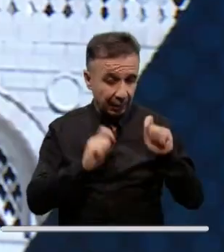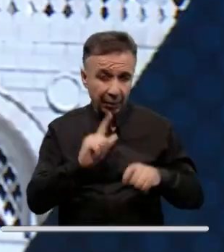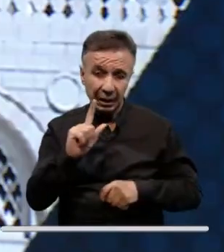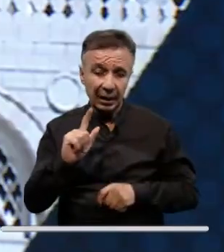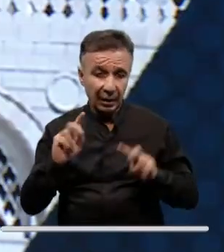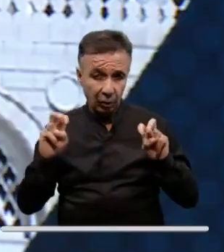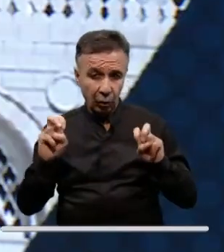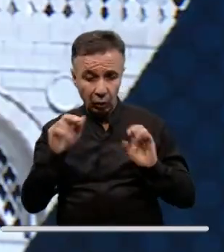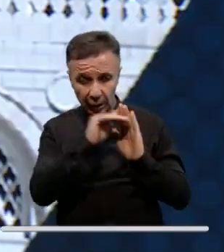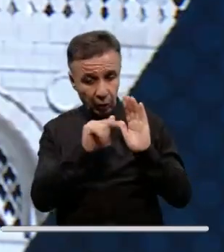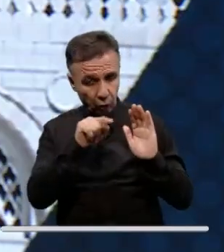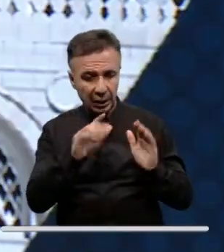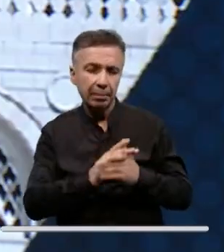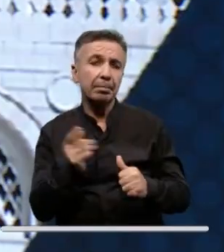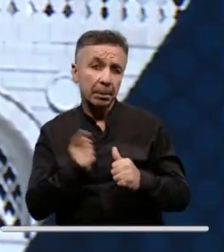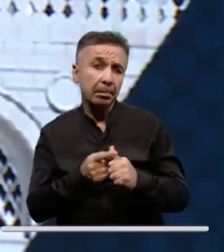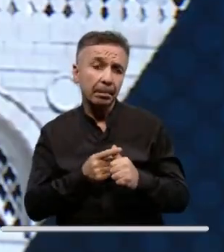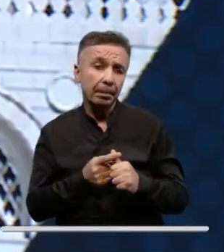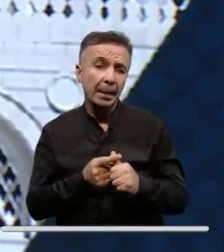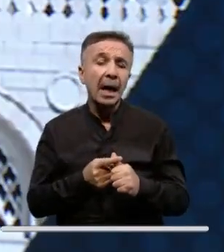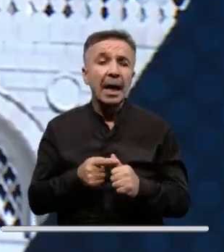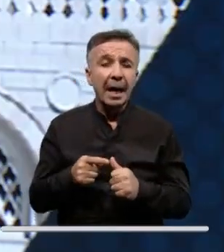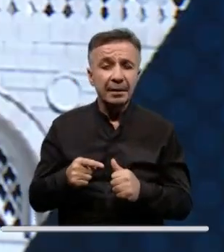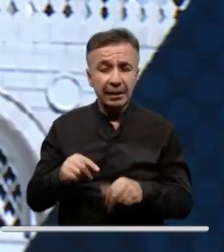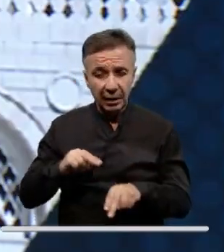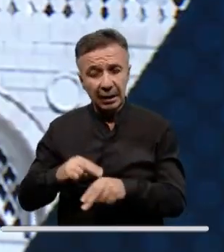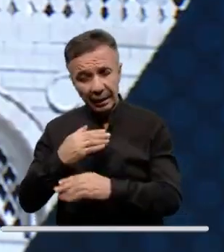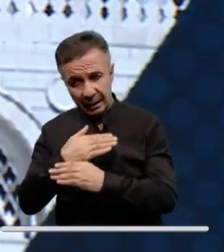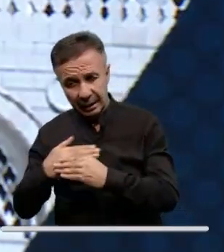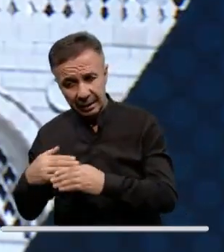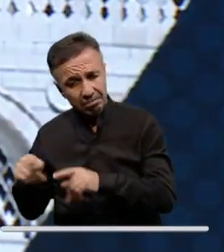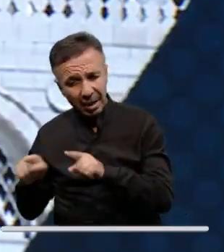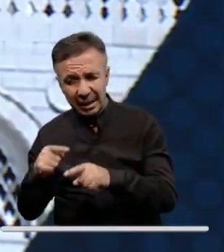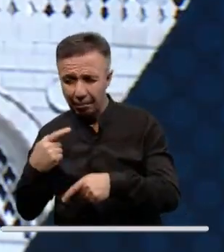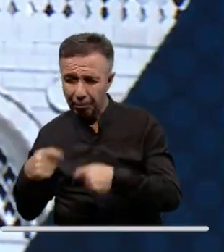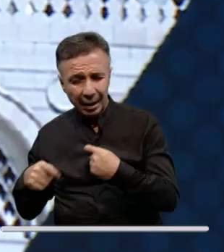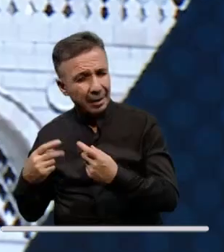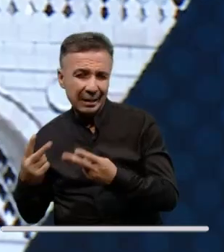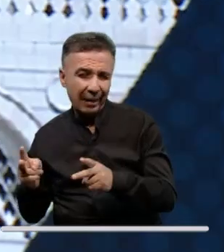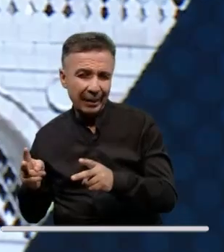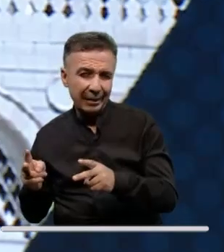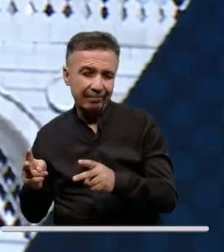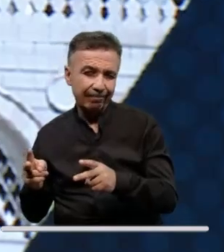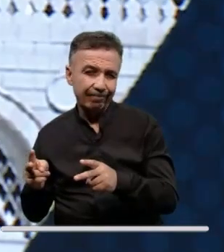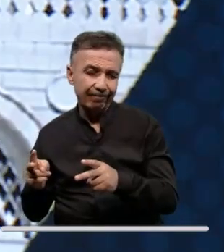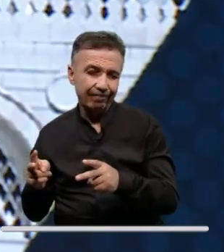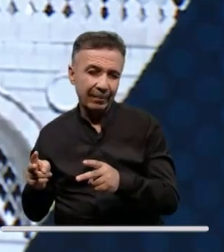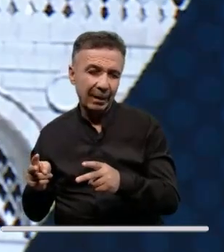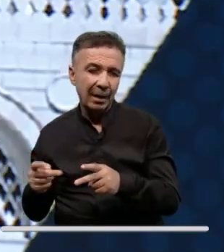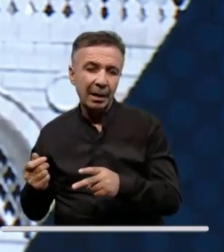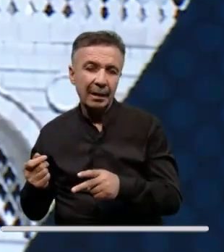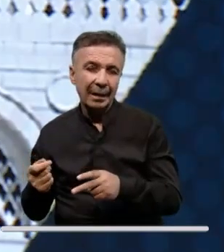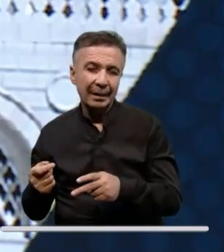şunlardır birincisi elimizdeki kredi kartı hangi bankanın olursa olsun bu kredi kartıyla nakit